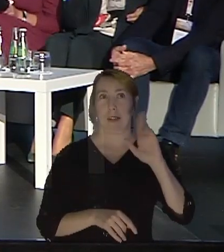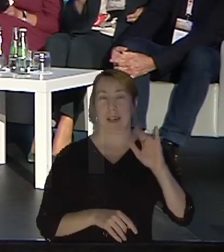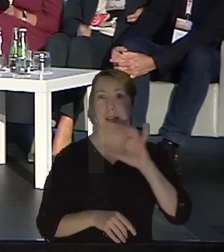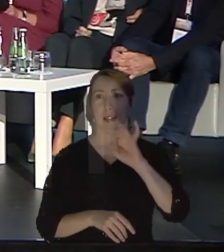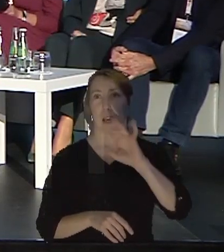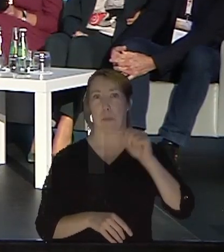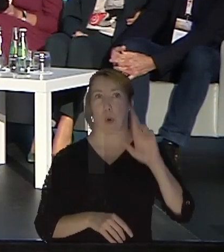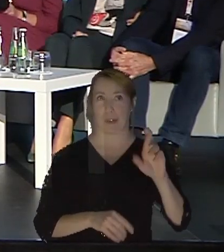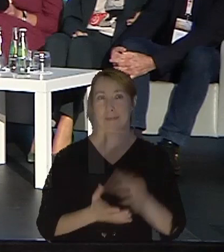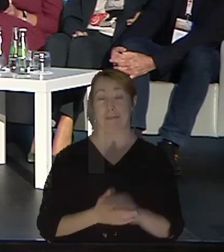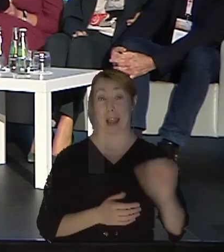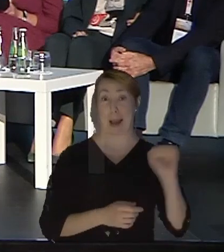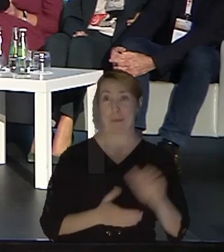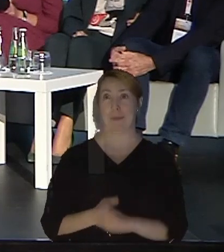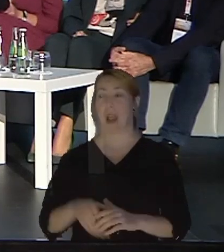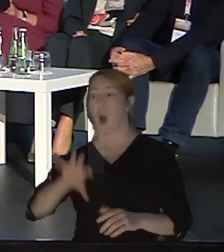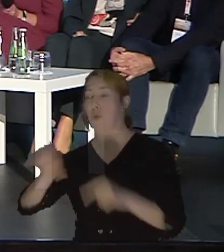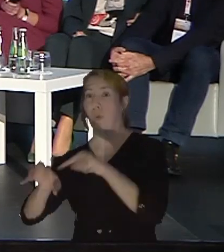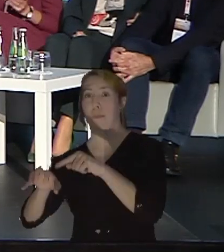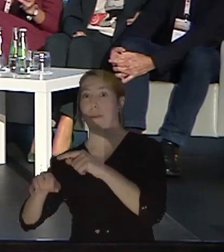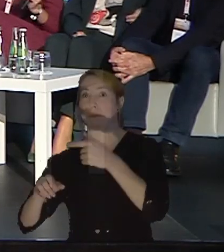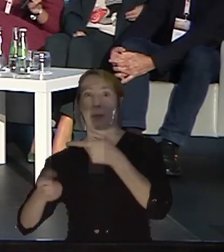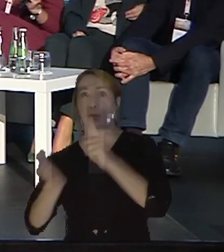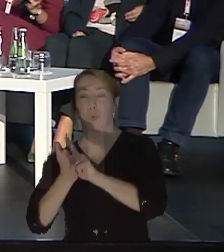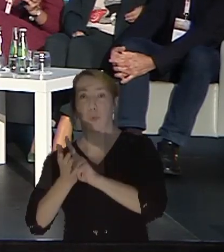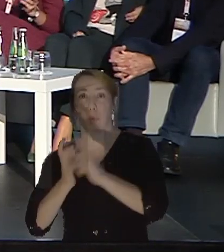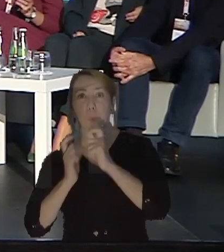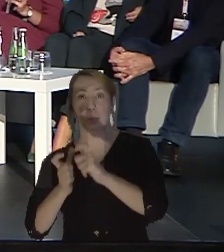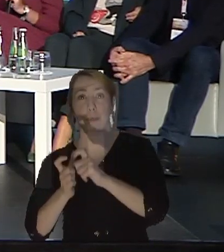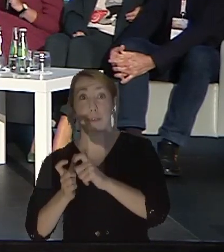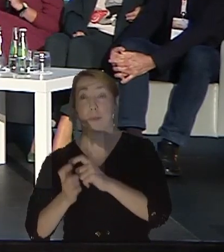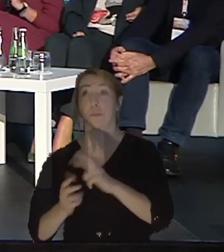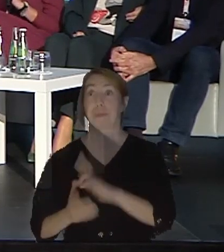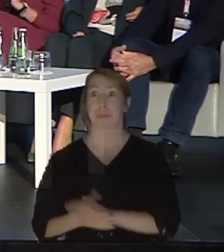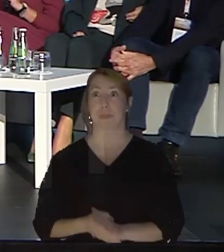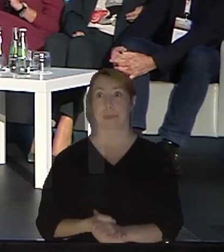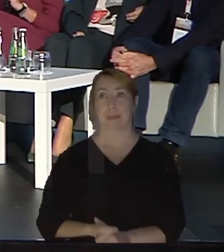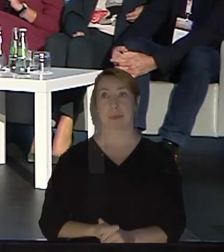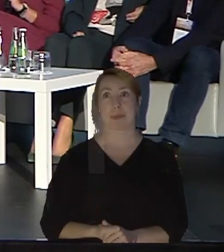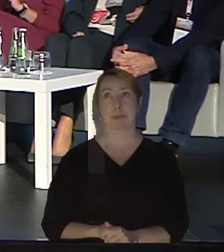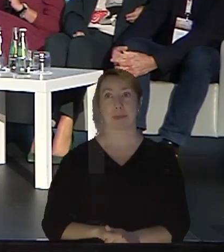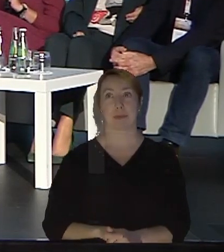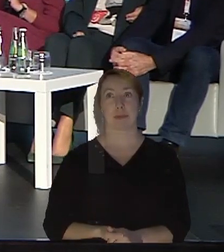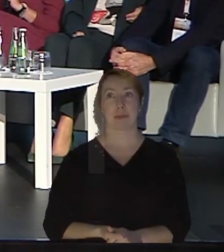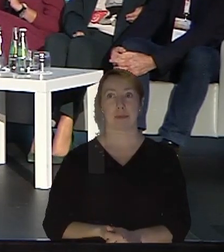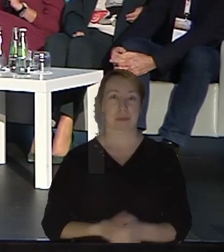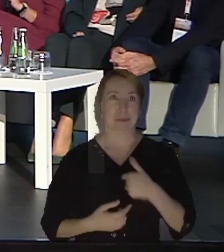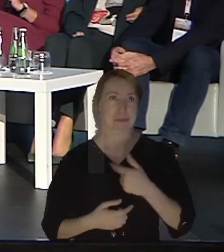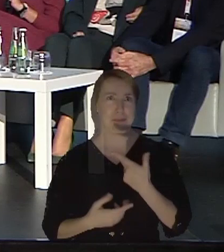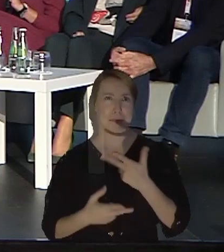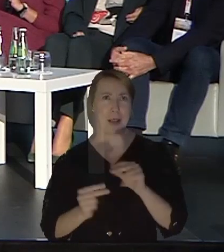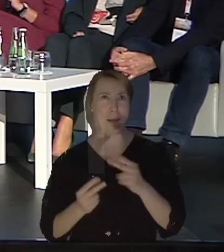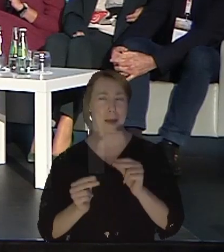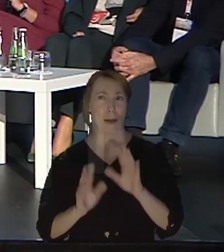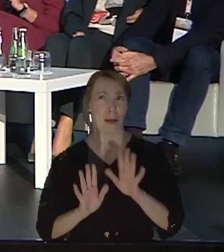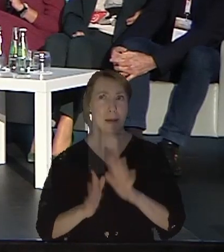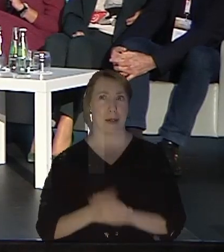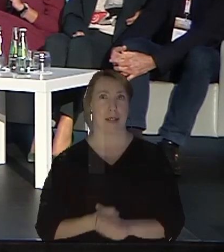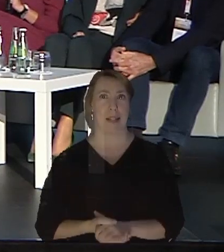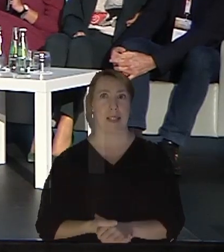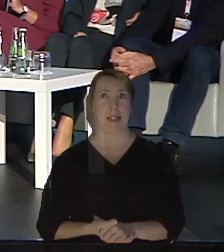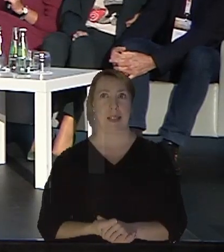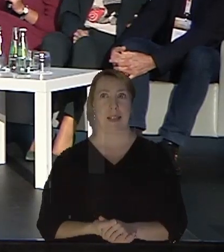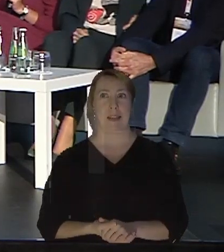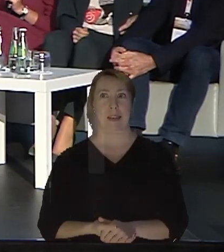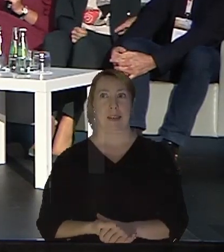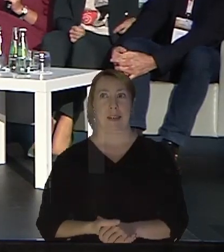to grupa, która nie zdążyła się zgłosić? Czy jest to Vicky Gabor? Jak sądzicie? Powiemy, że nie. Nie, nie oni Rolling mówią, Stonesi. Że